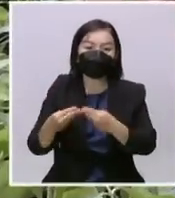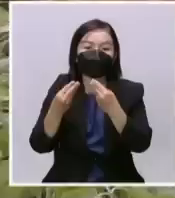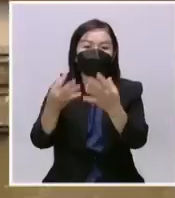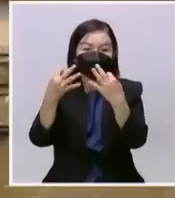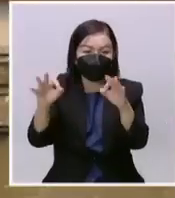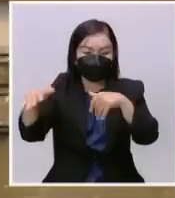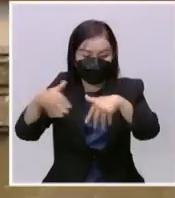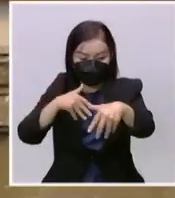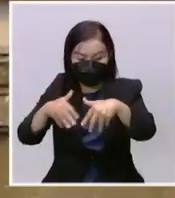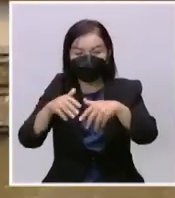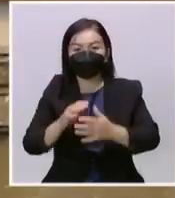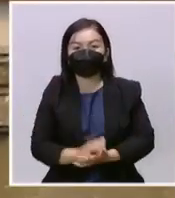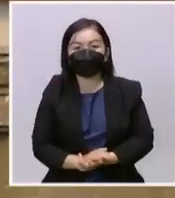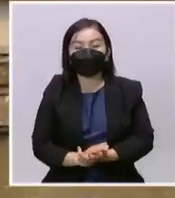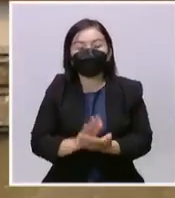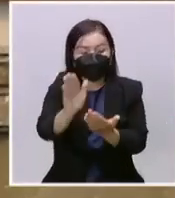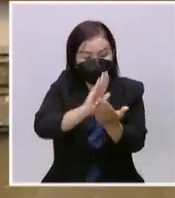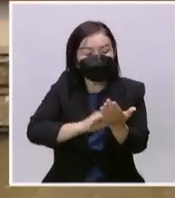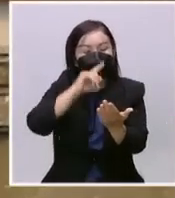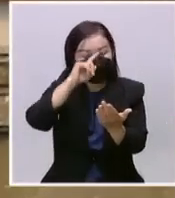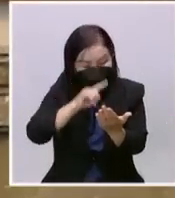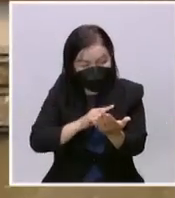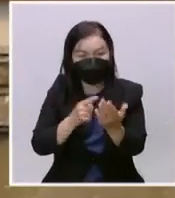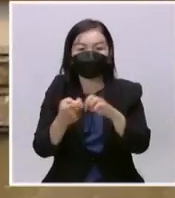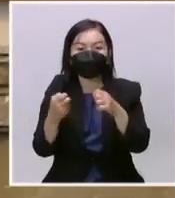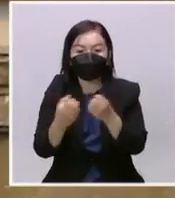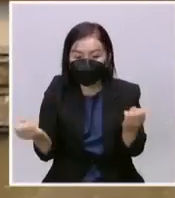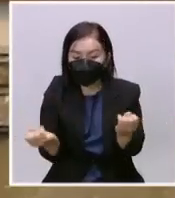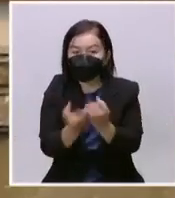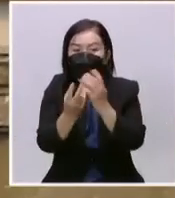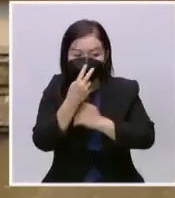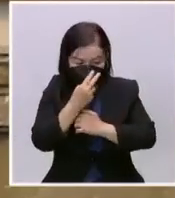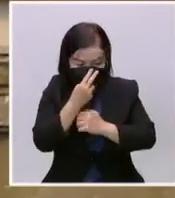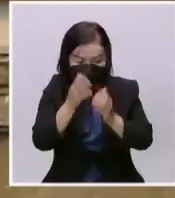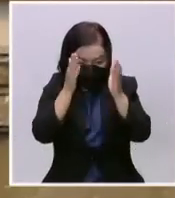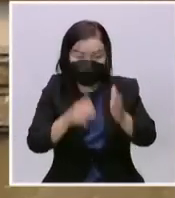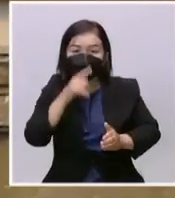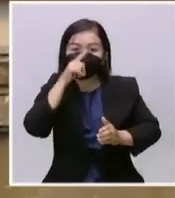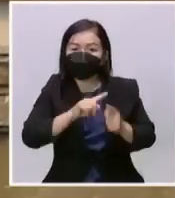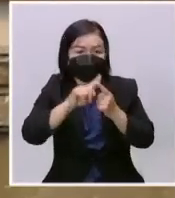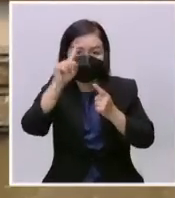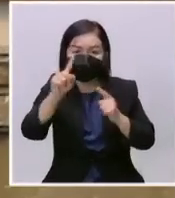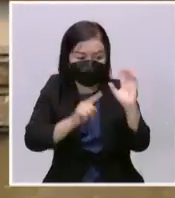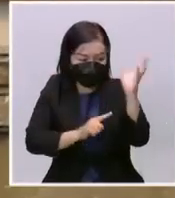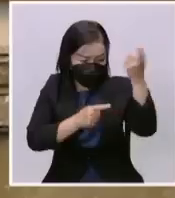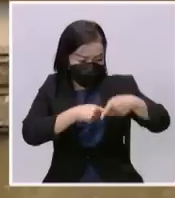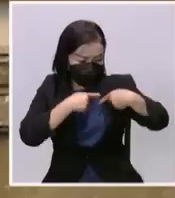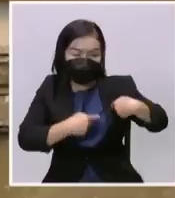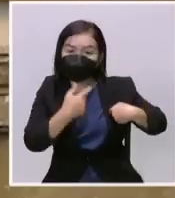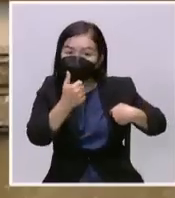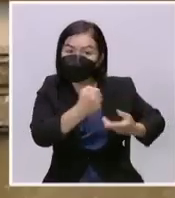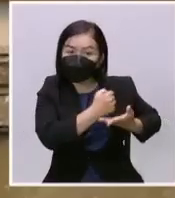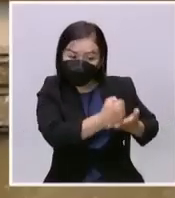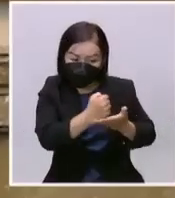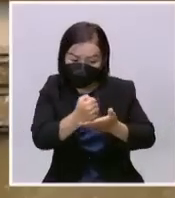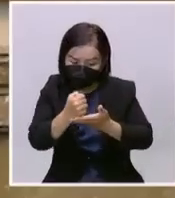ประเทศไทยคนไทยในยามวิกฤตเนี่ยมีคนมีน้ำใจผมคิดว่ามากที่สุดในโลกนะครับ มีน้ำใจมากเลยครับ